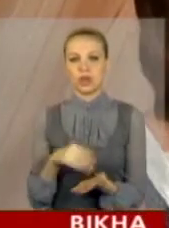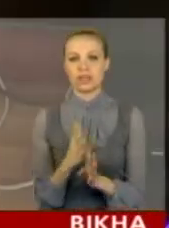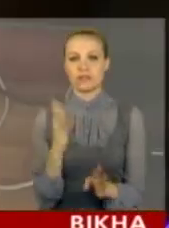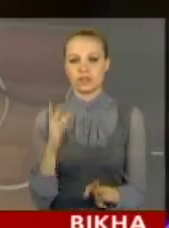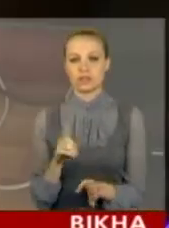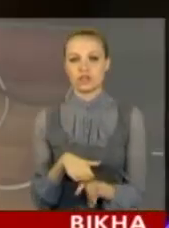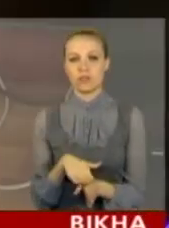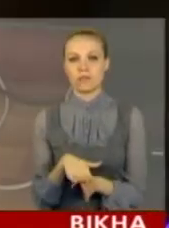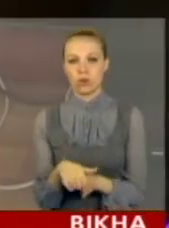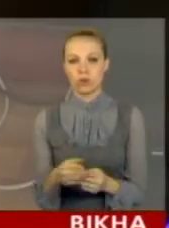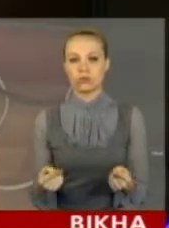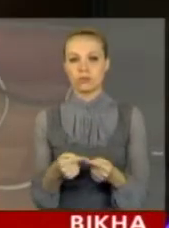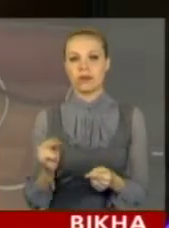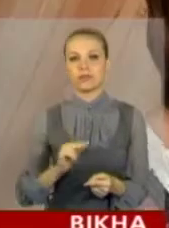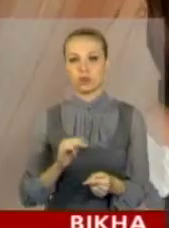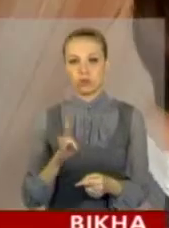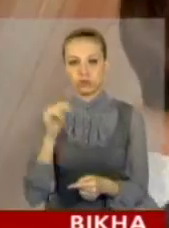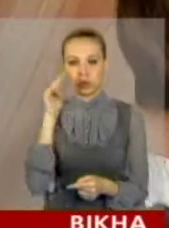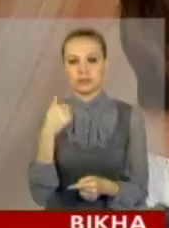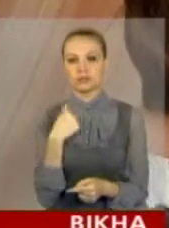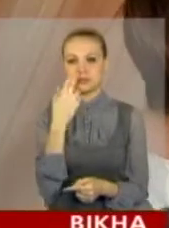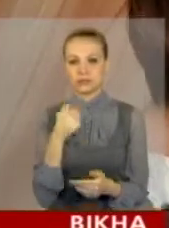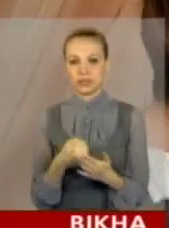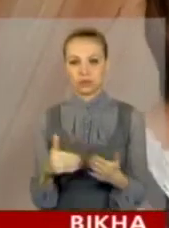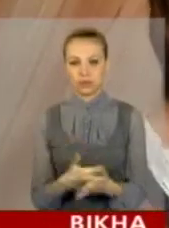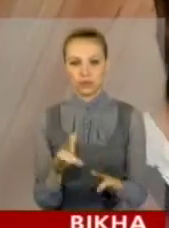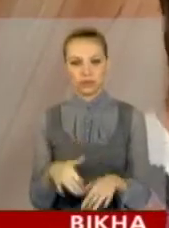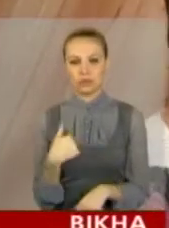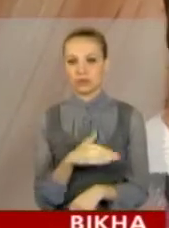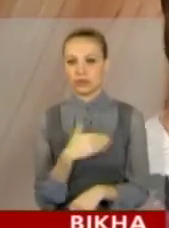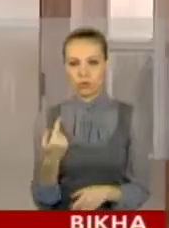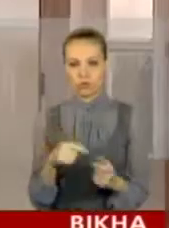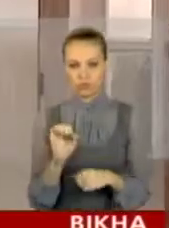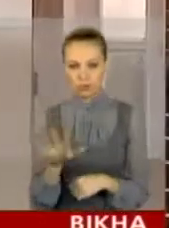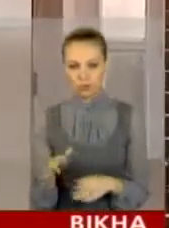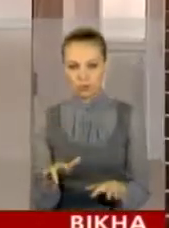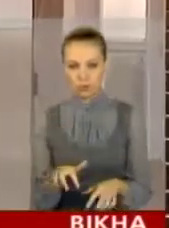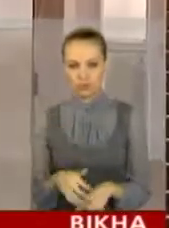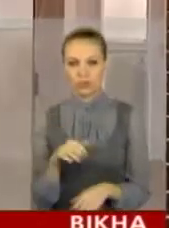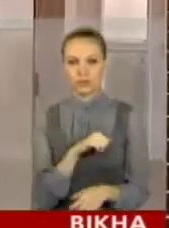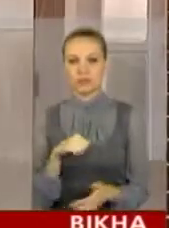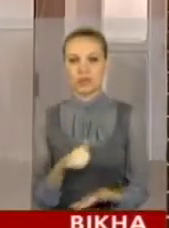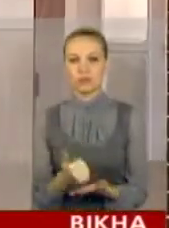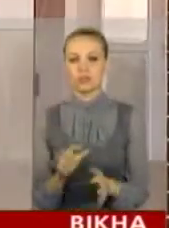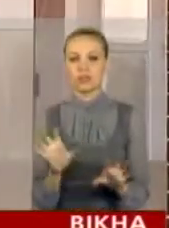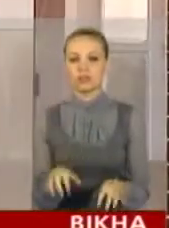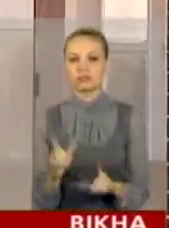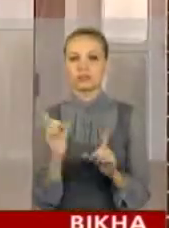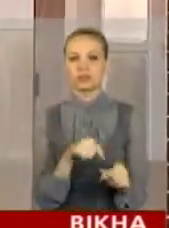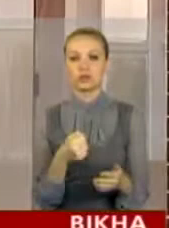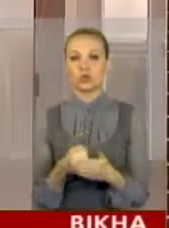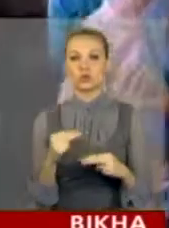щоб виконувати певну роботу на уроці. Ми звикли до нових комп'ютерів, ми не хочемо повертатися в минуле. Сам очільник міста поїхав до